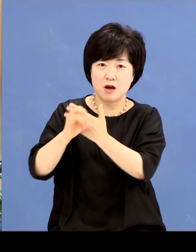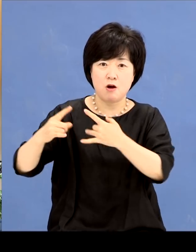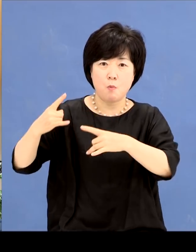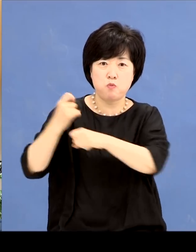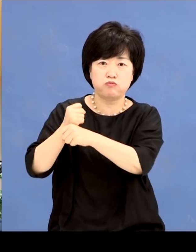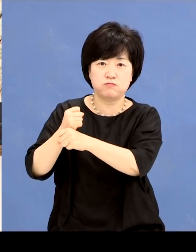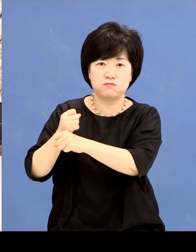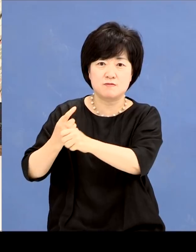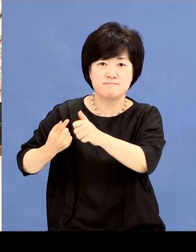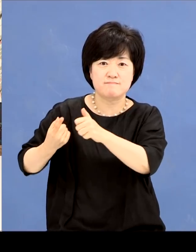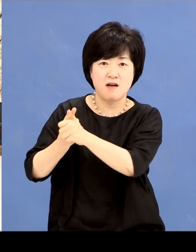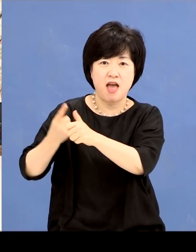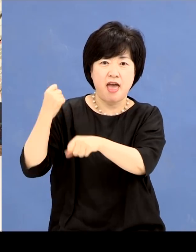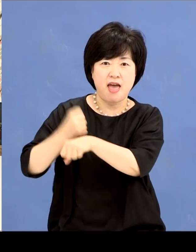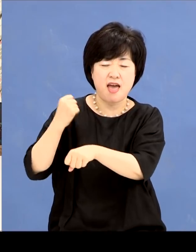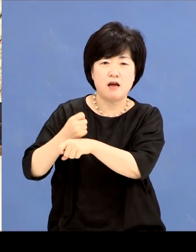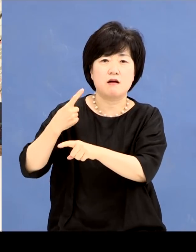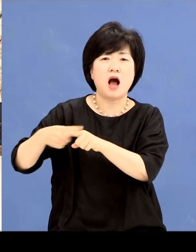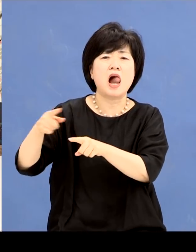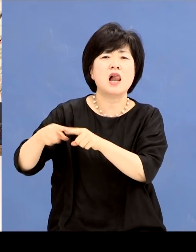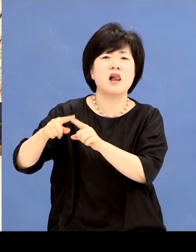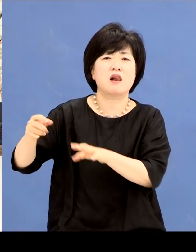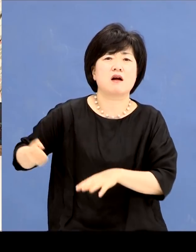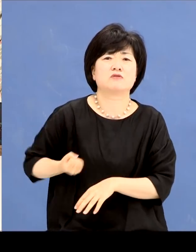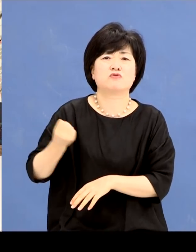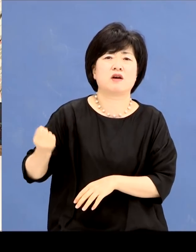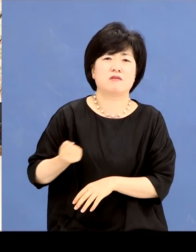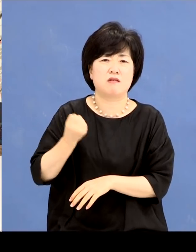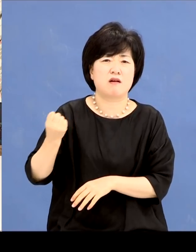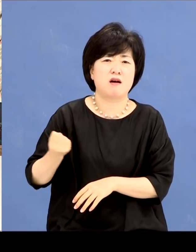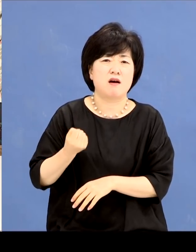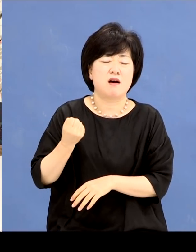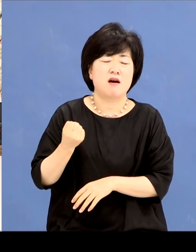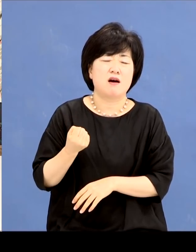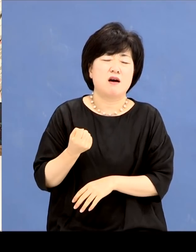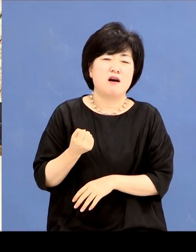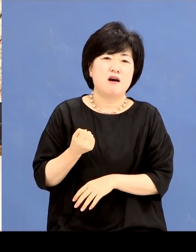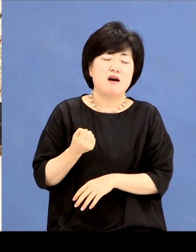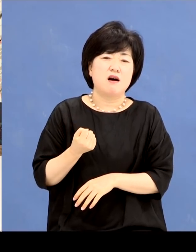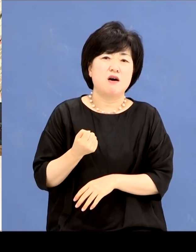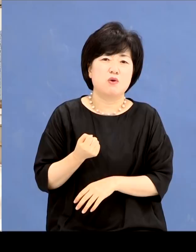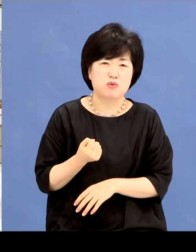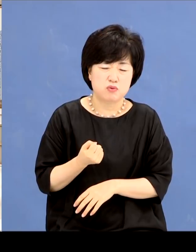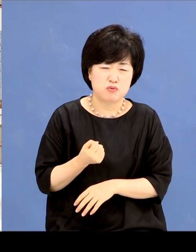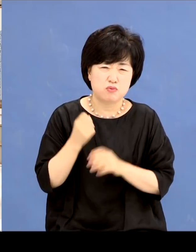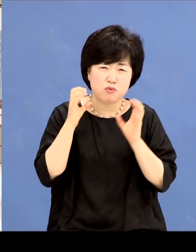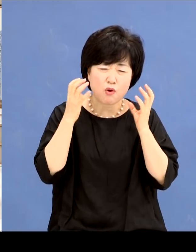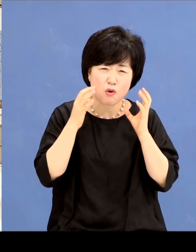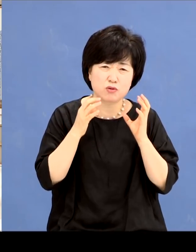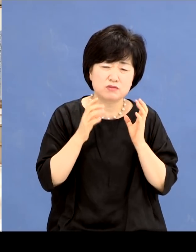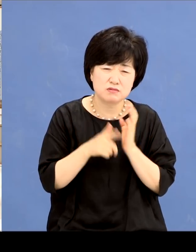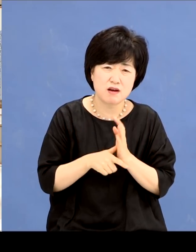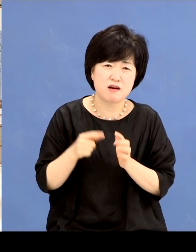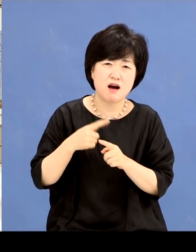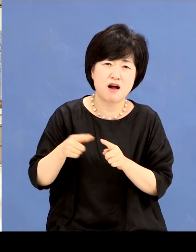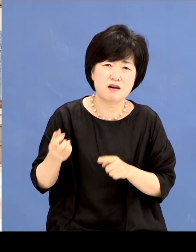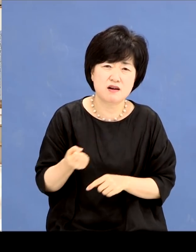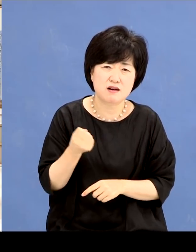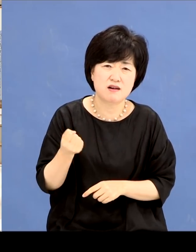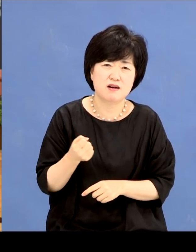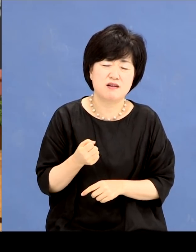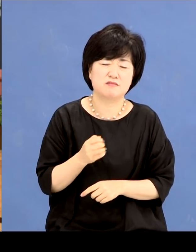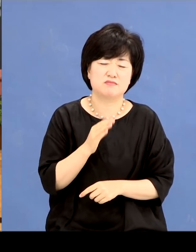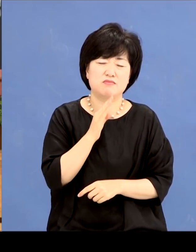만나면 복수하려고. 복수심. 왜 나를 맞아요. 벌어서 이런 고통을 겪고 하냐. 네. 그 어린 나이에 네,